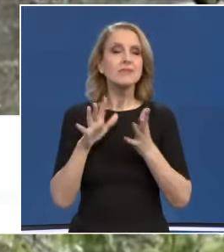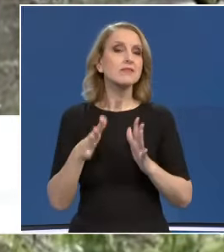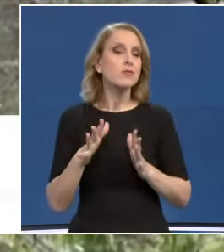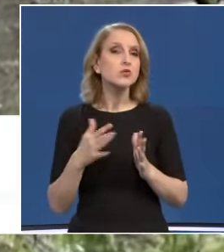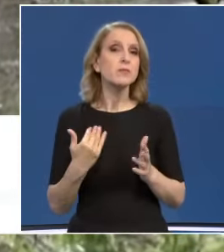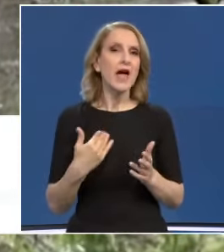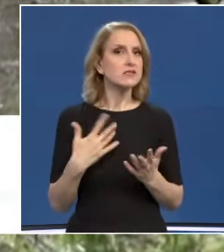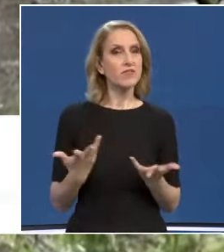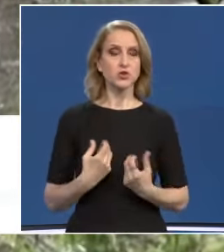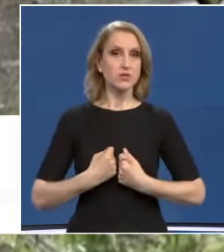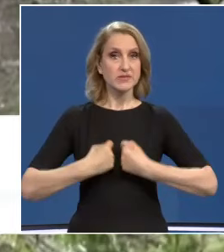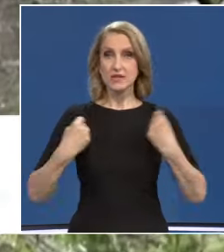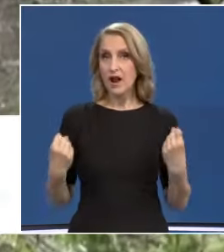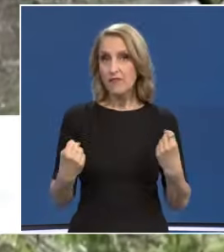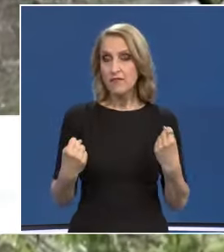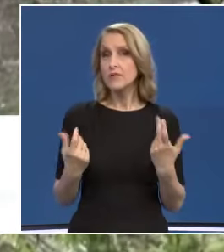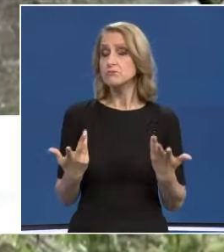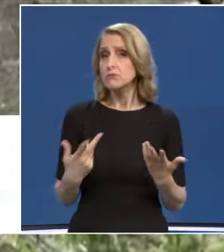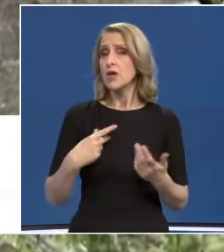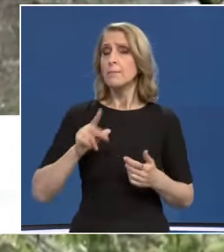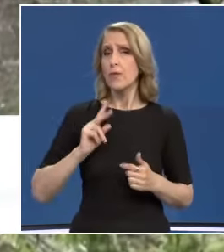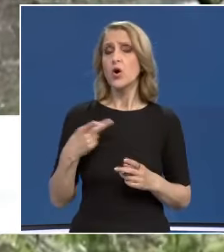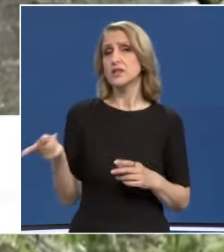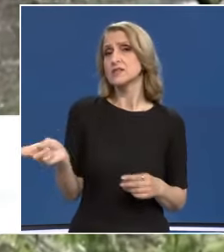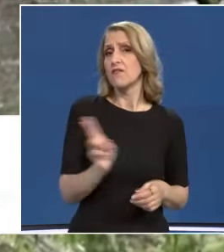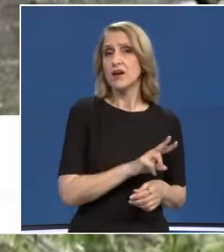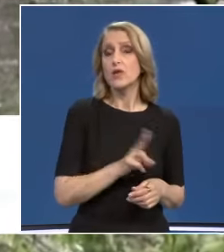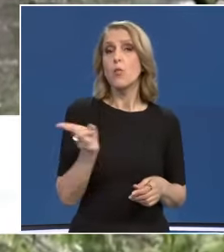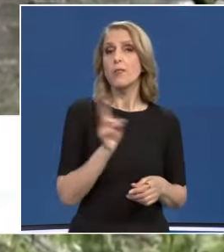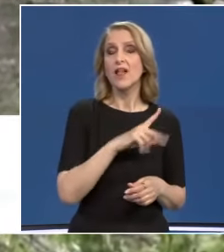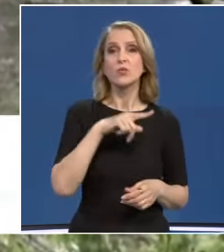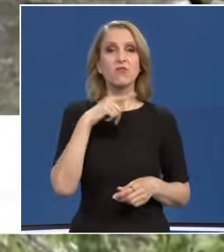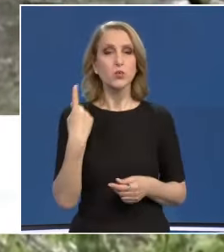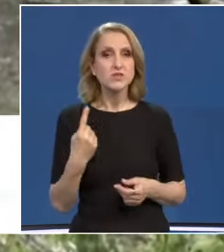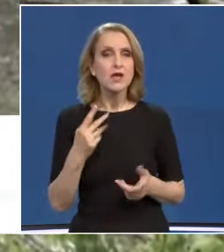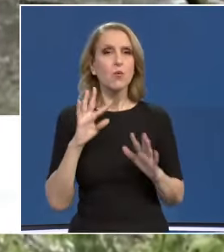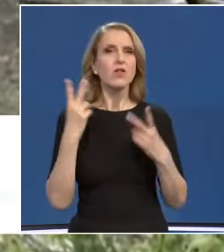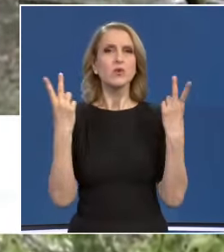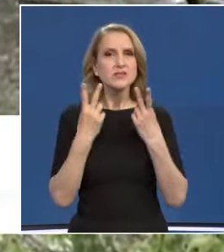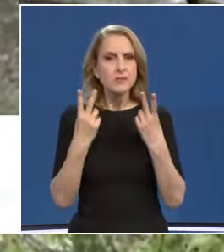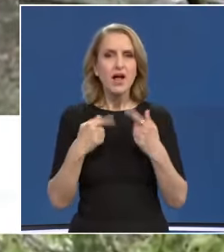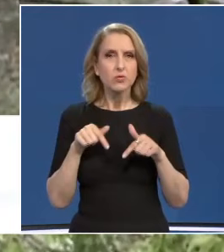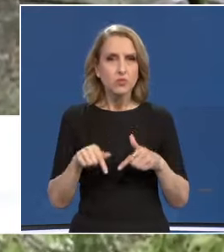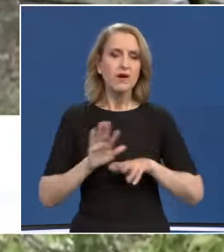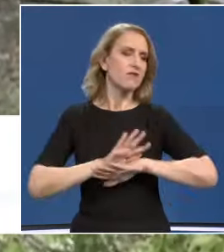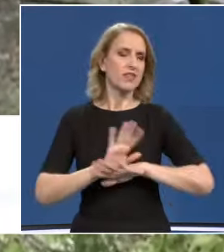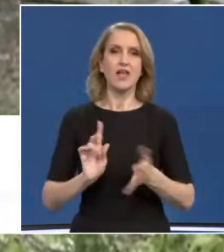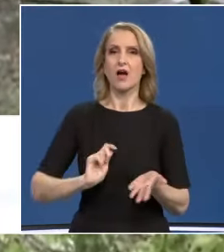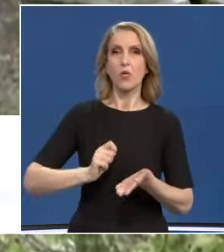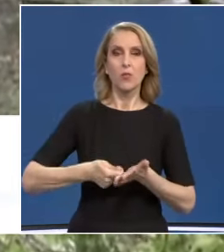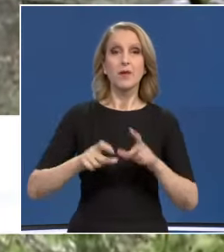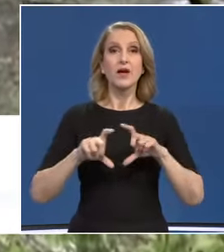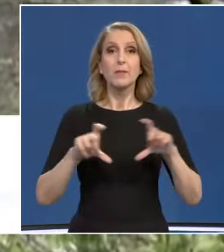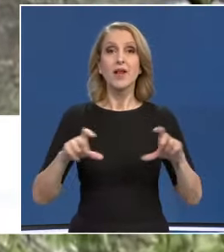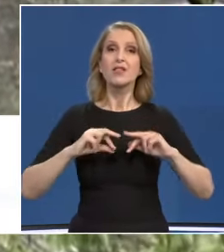вероятно съм почти здрав и мога да завърша възстановяването си у дома. След като разбрах това, проверих полетите и си купих билети за